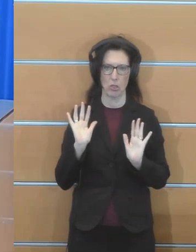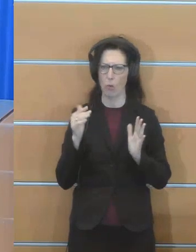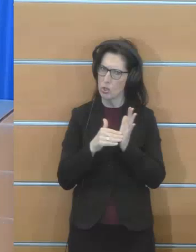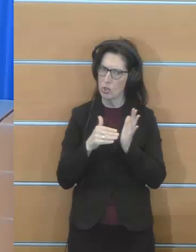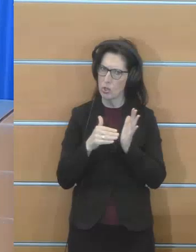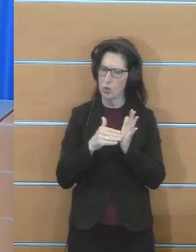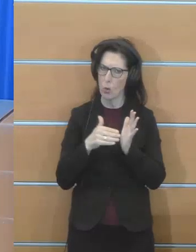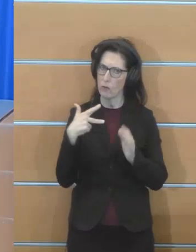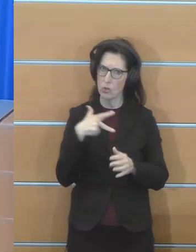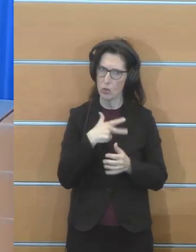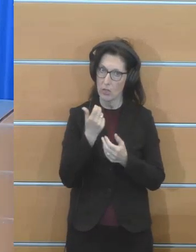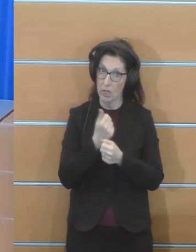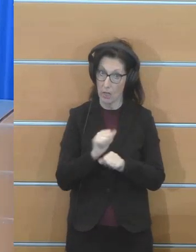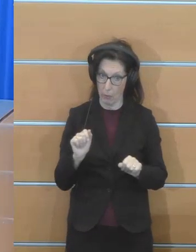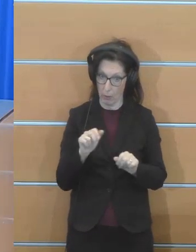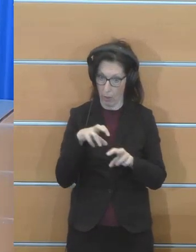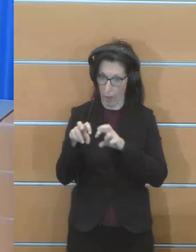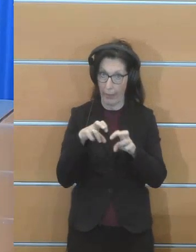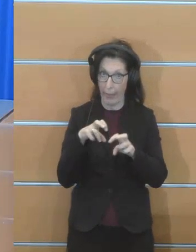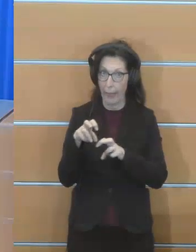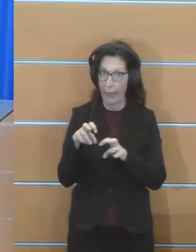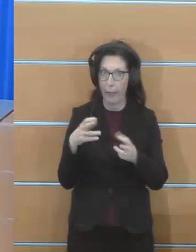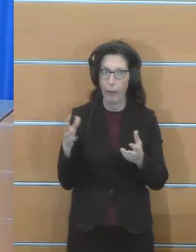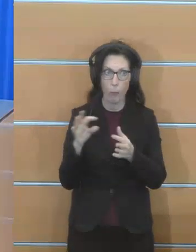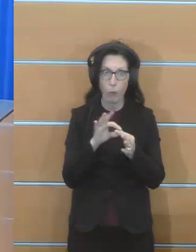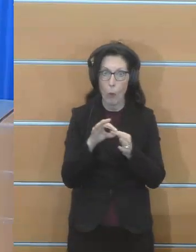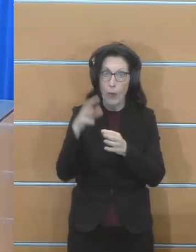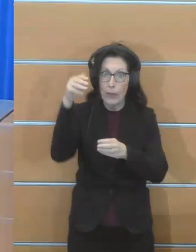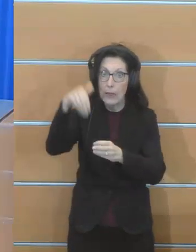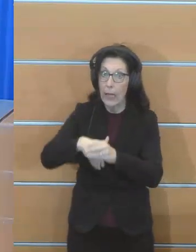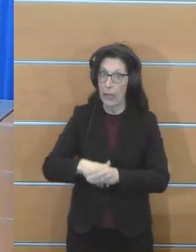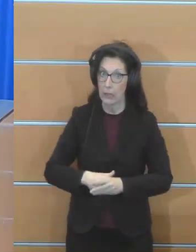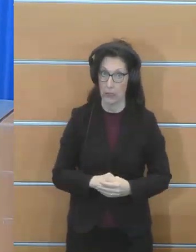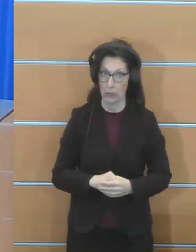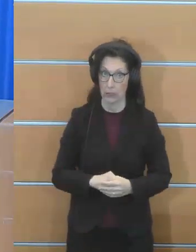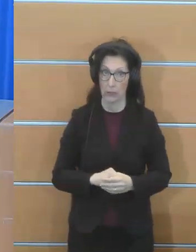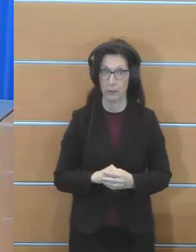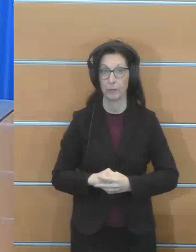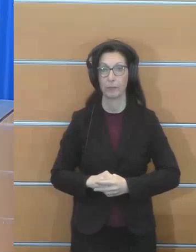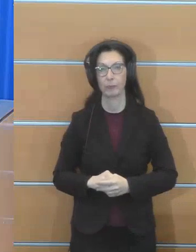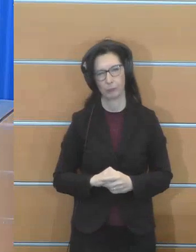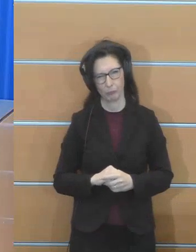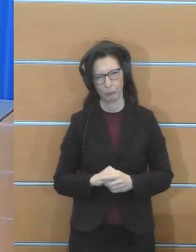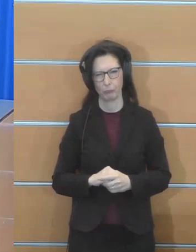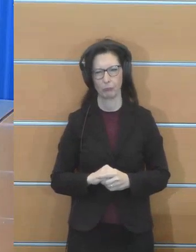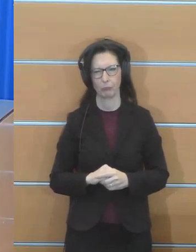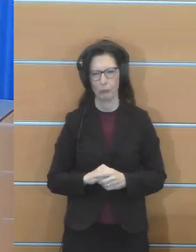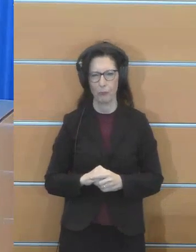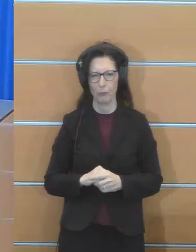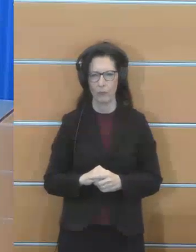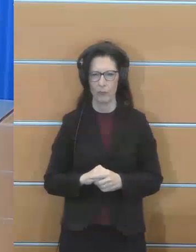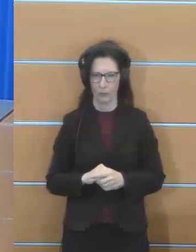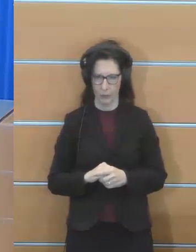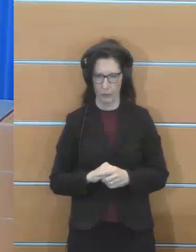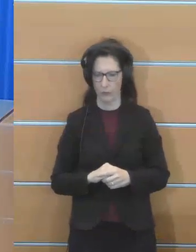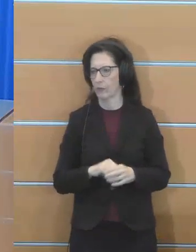Sozialdemokratie mit in dieser regierungskollektion ist hat grundsätzlich